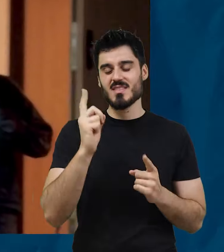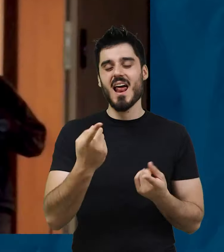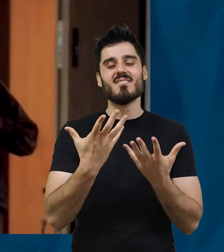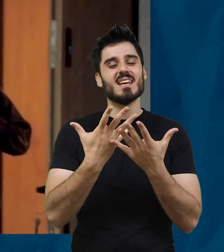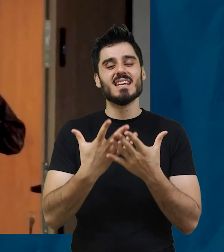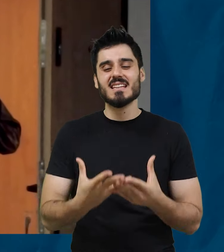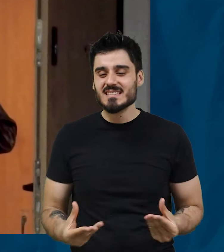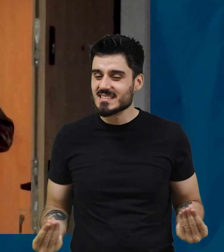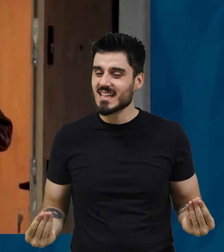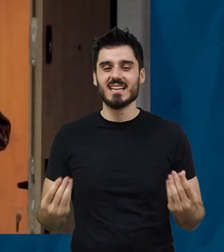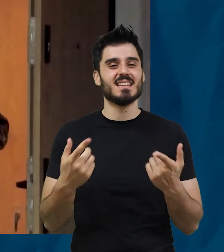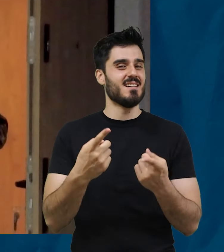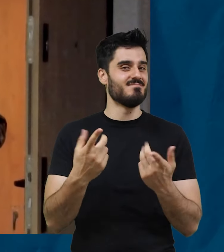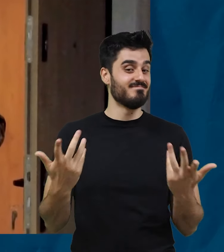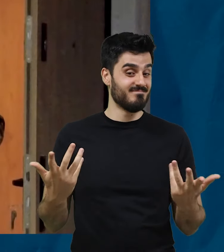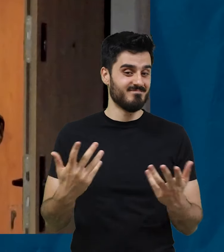изсъхне.